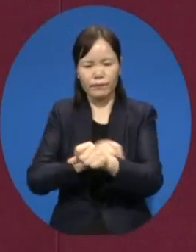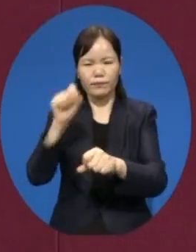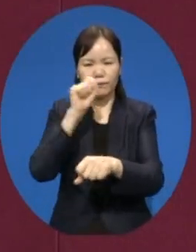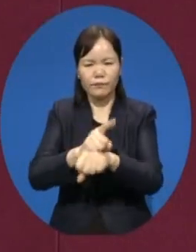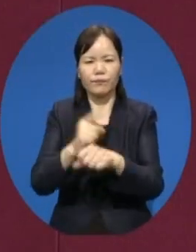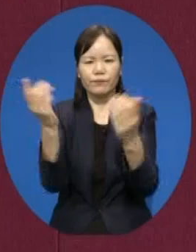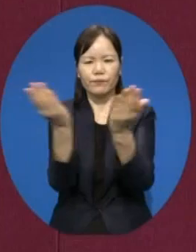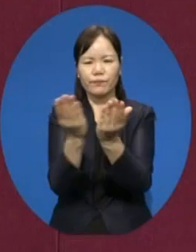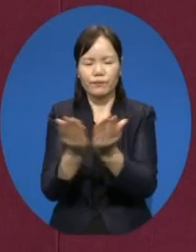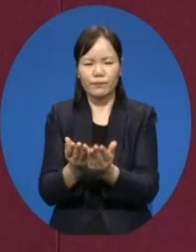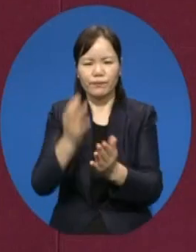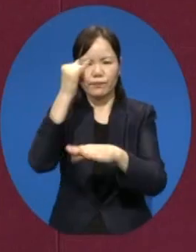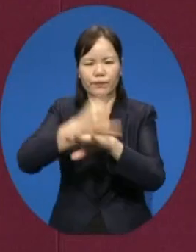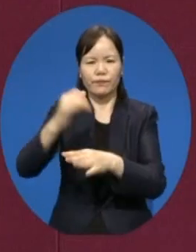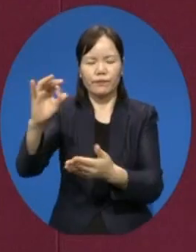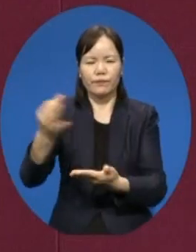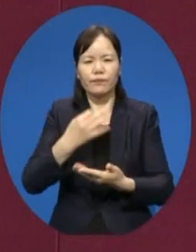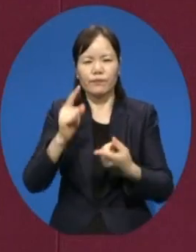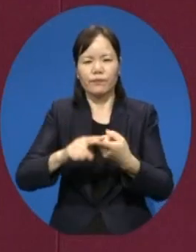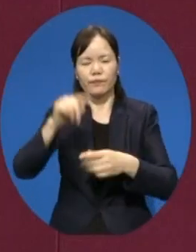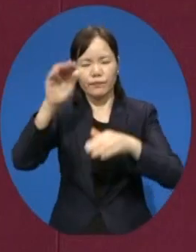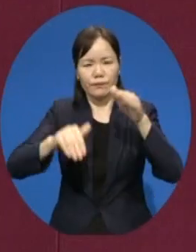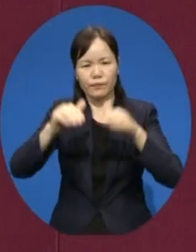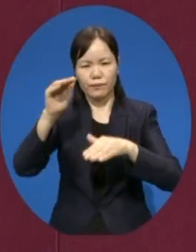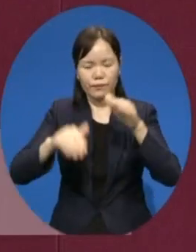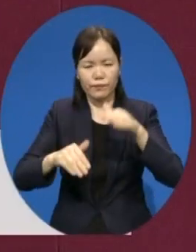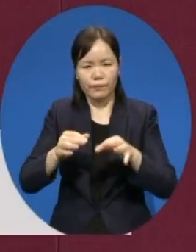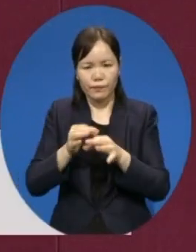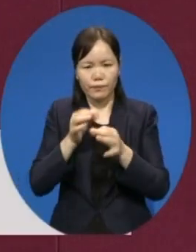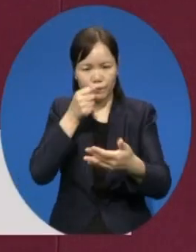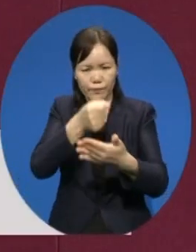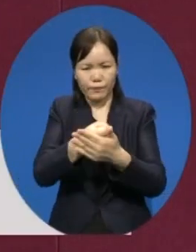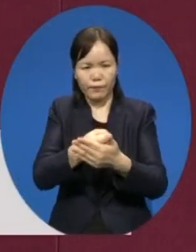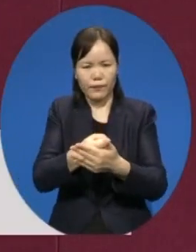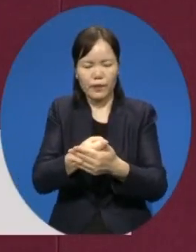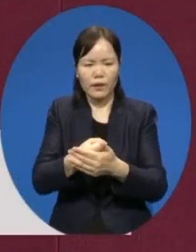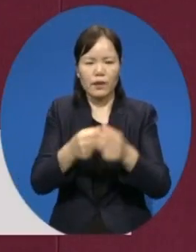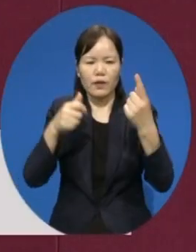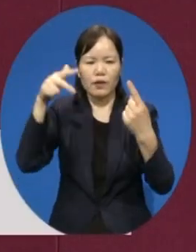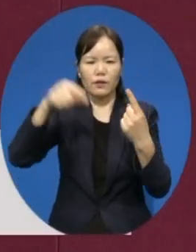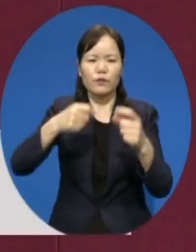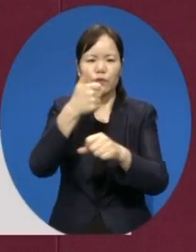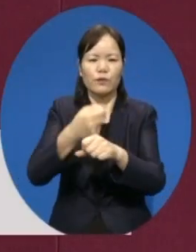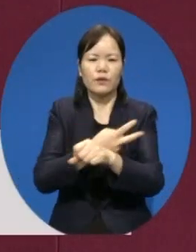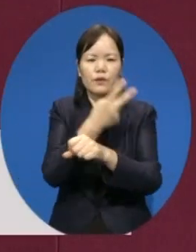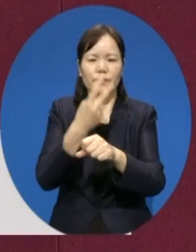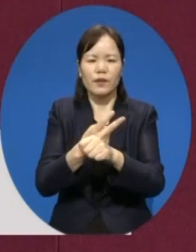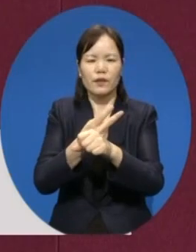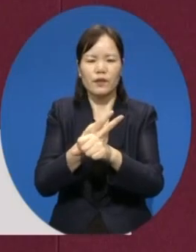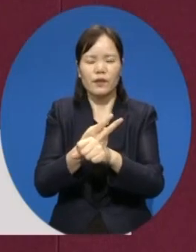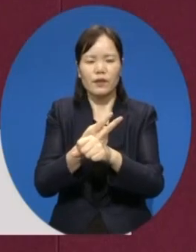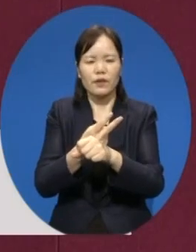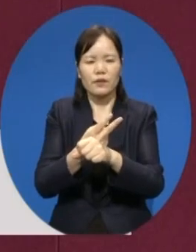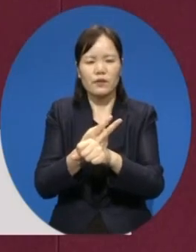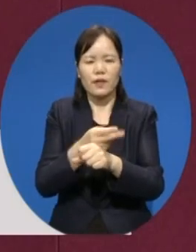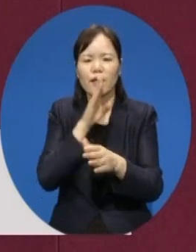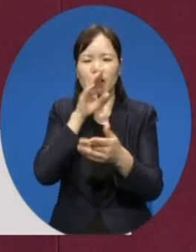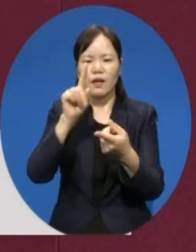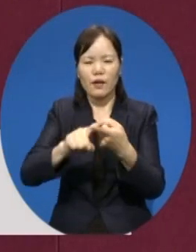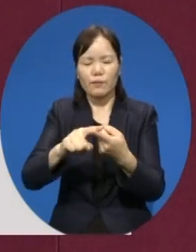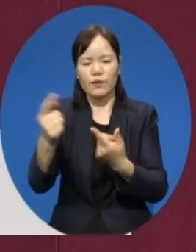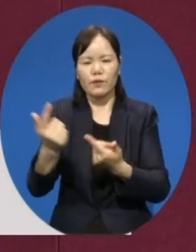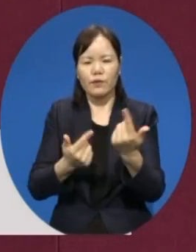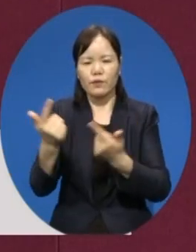맞게 최저임금을 차별 적용하고 주 52시간제 유연성 합리적으로